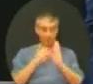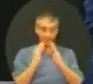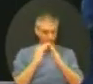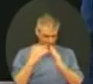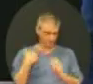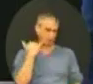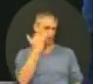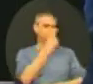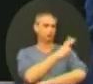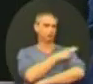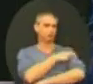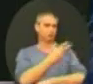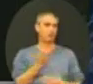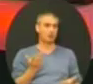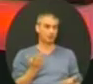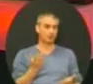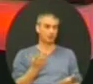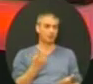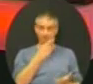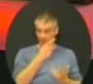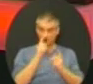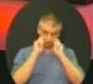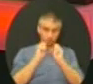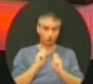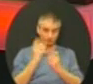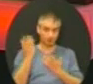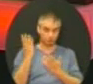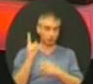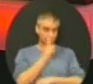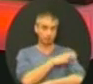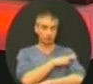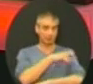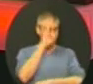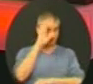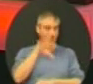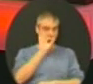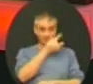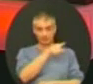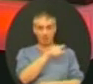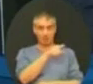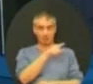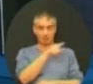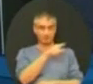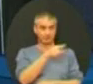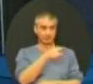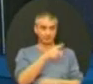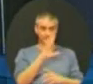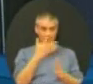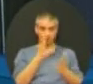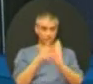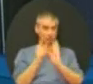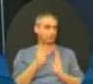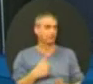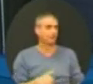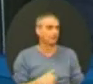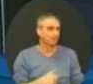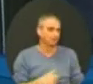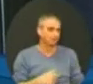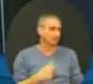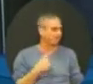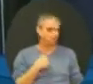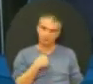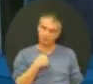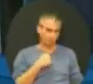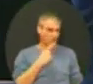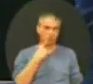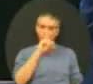בבית, אני מתקשר למשטרה. נו, ואתה מצפה ומסומך, אני מניח, שמשטרת חיפה תמצא לך... אני, אני, אני, אני לא